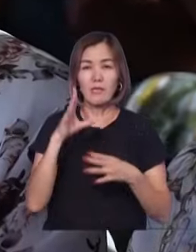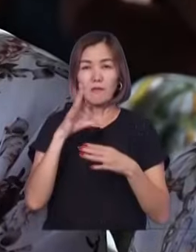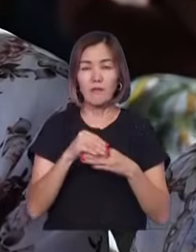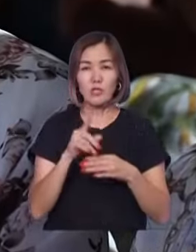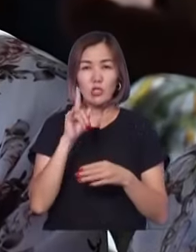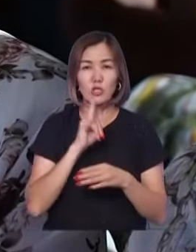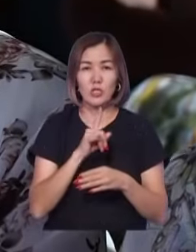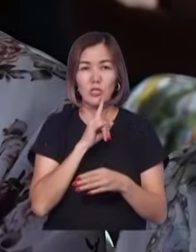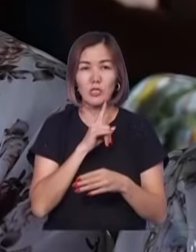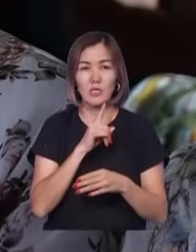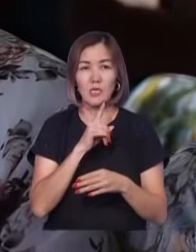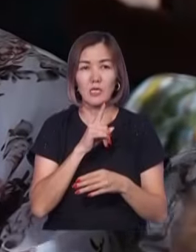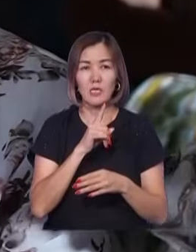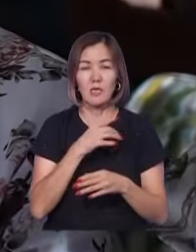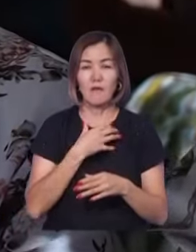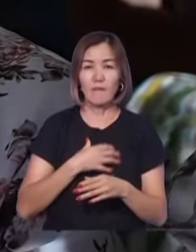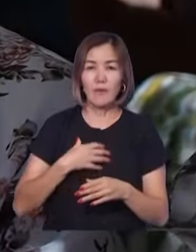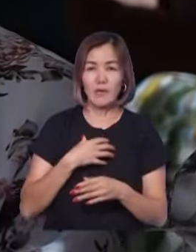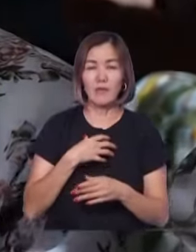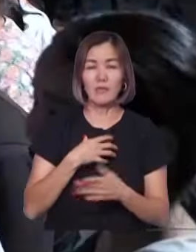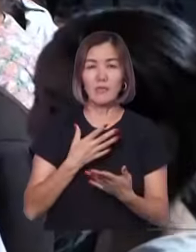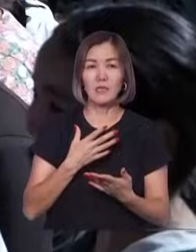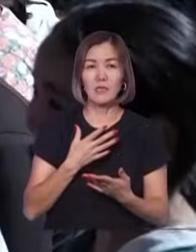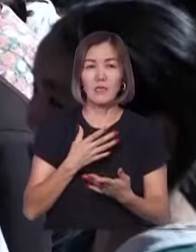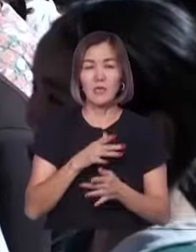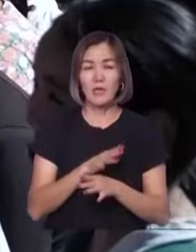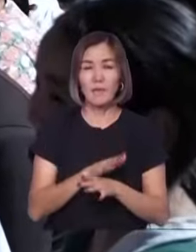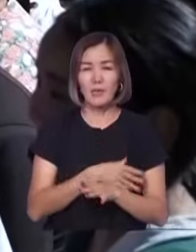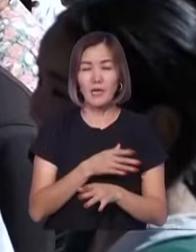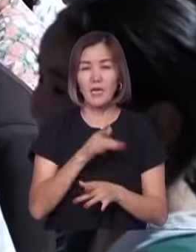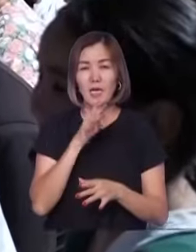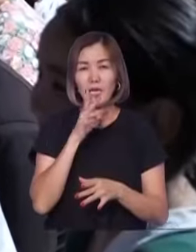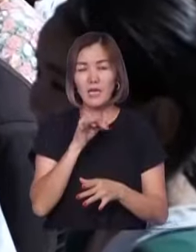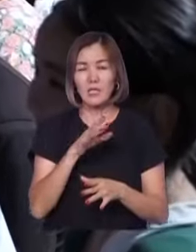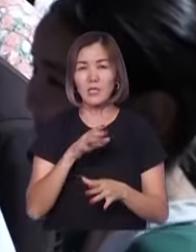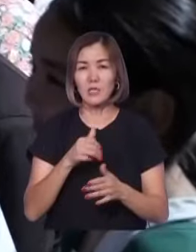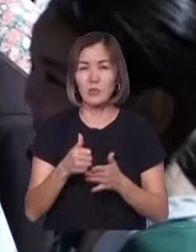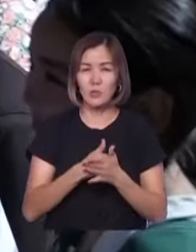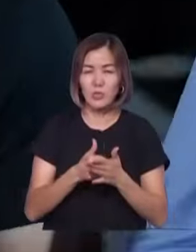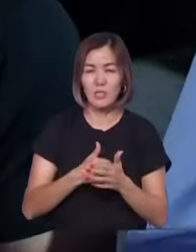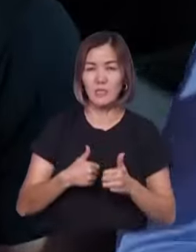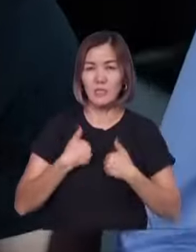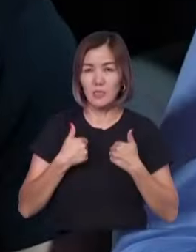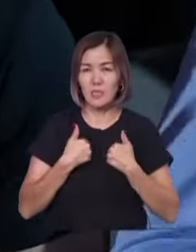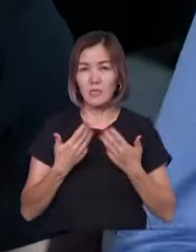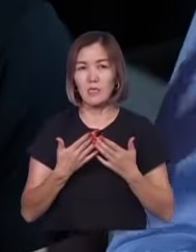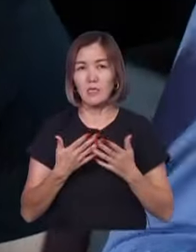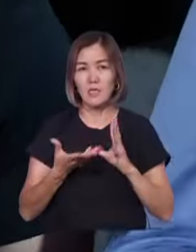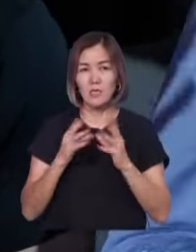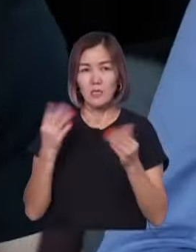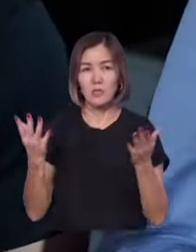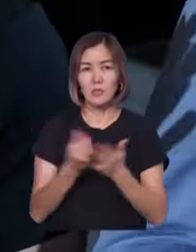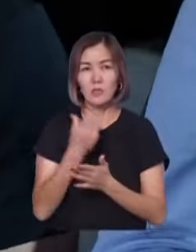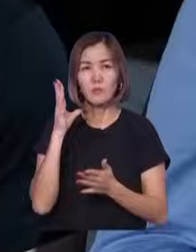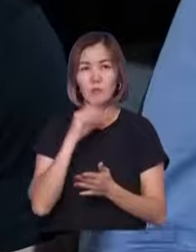женщина не скрывала своего волнения надеясь на то что многолетние усилия её сына принесут заслуженные плоды поболеть